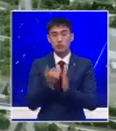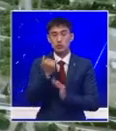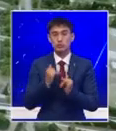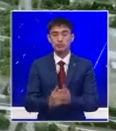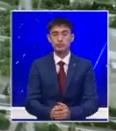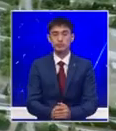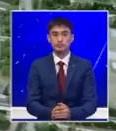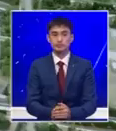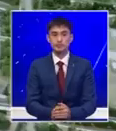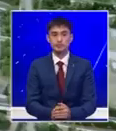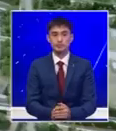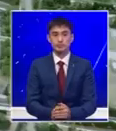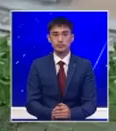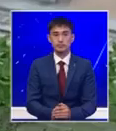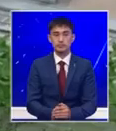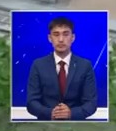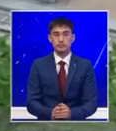прироста.